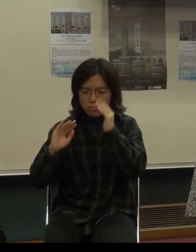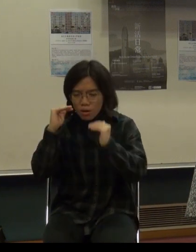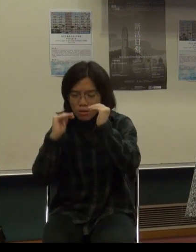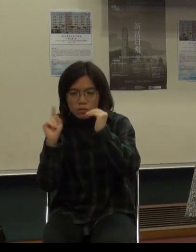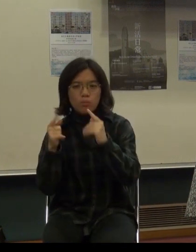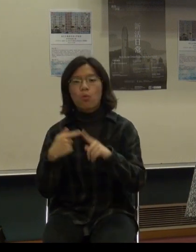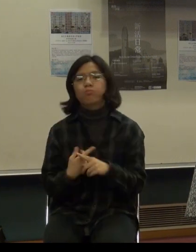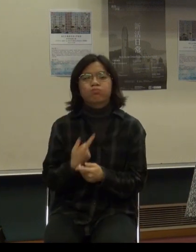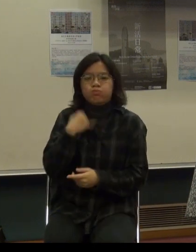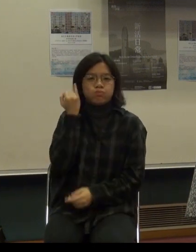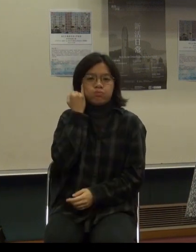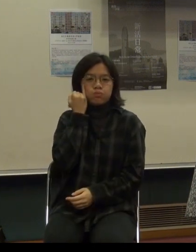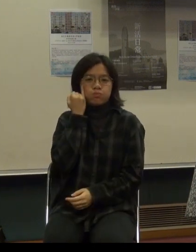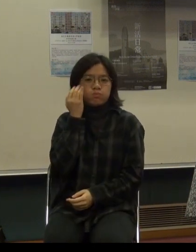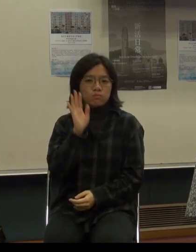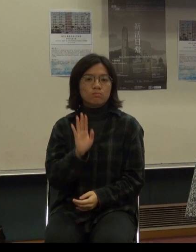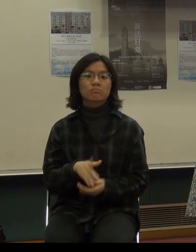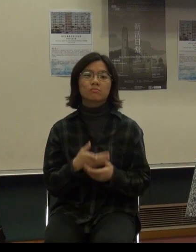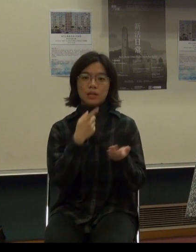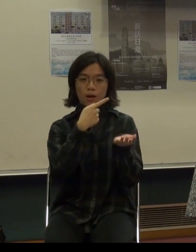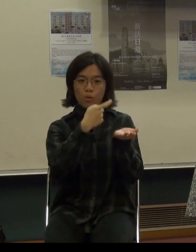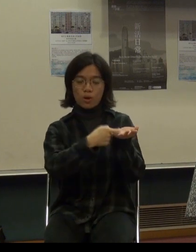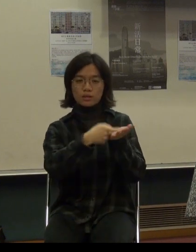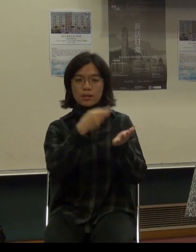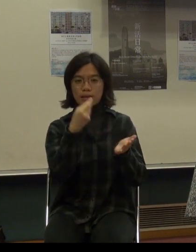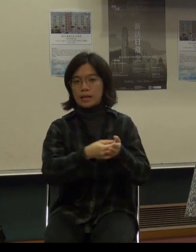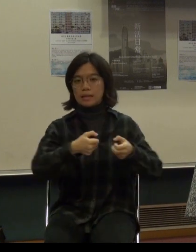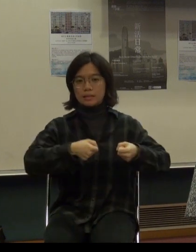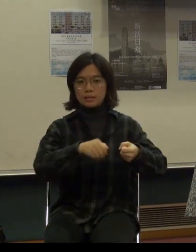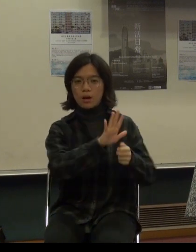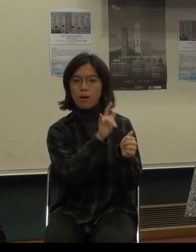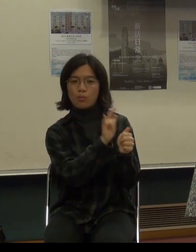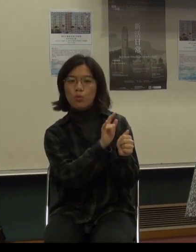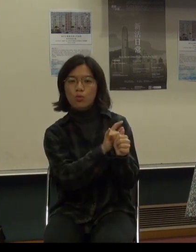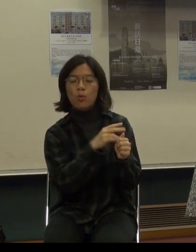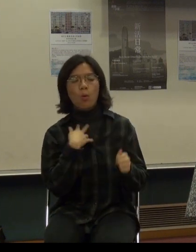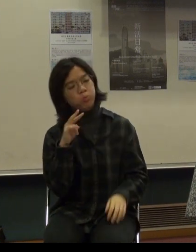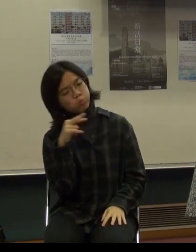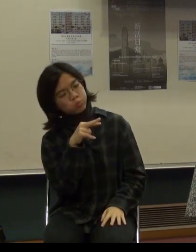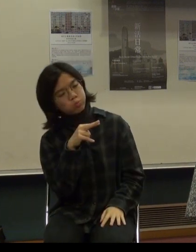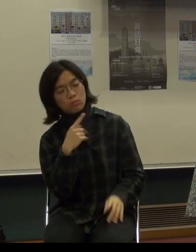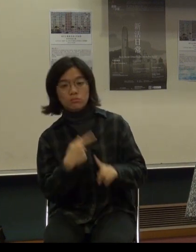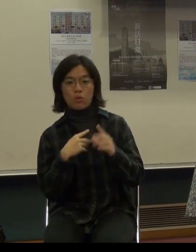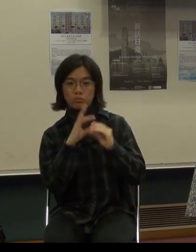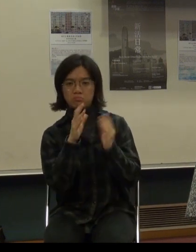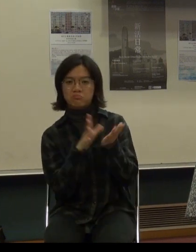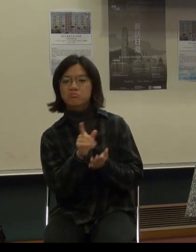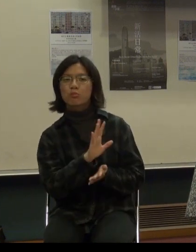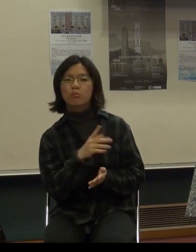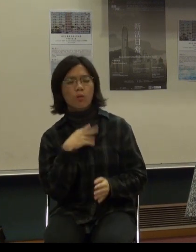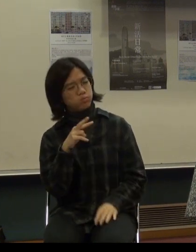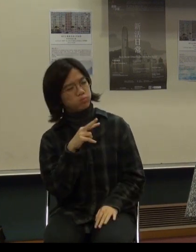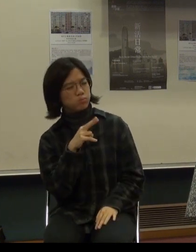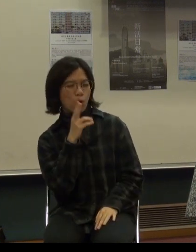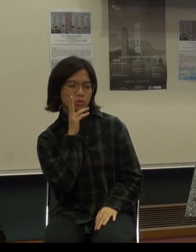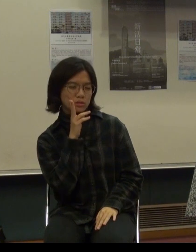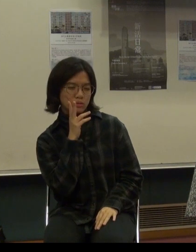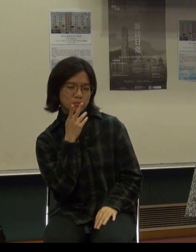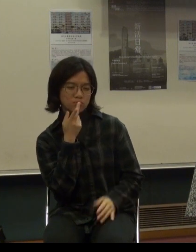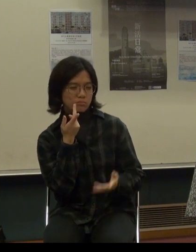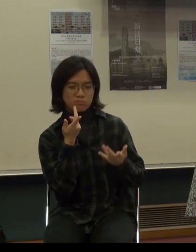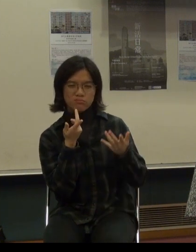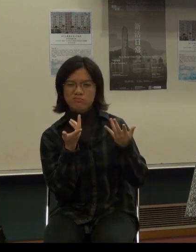咁而喺嗰個嘅灣仔街市嘅保育嚟講咧，我自己一個非常之外行人，我就覺得好四不像，